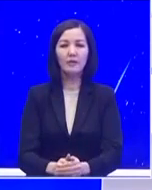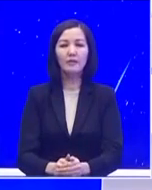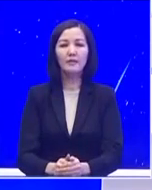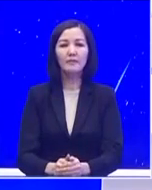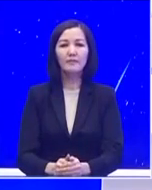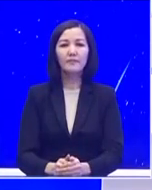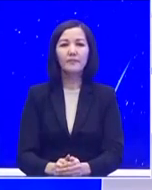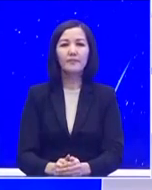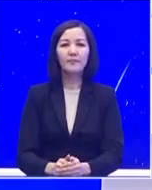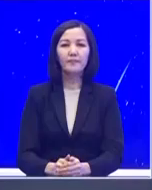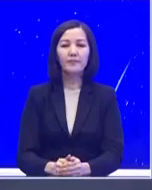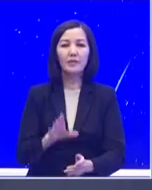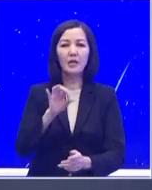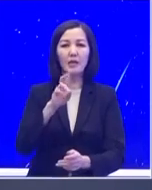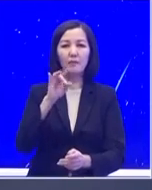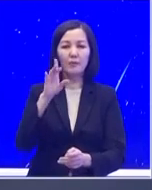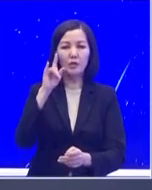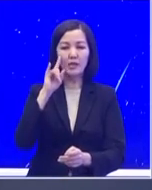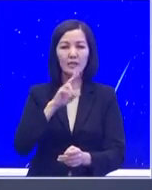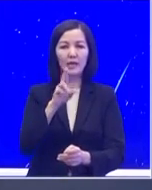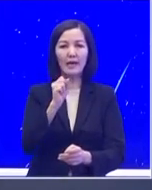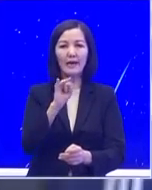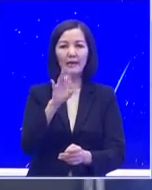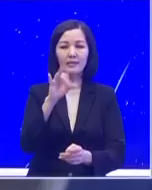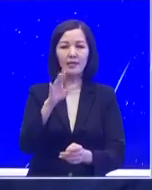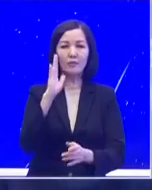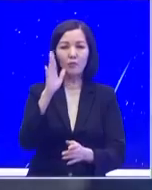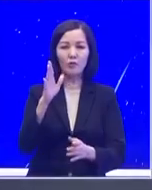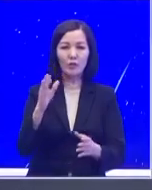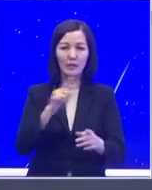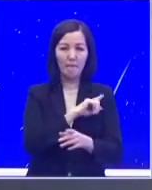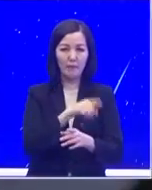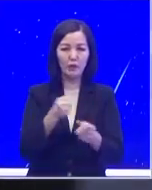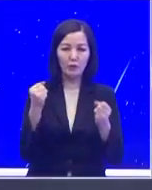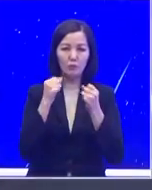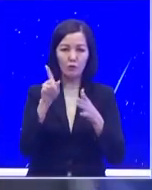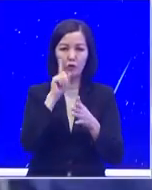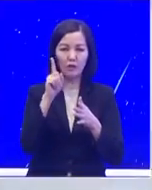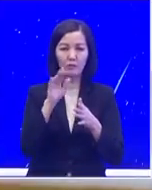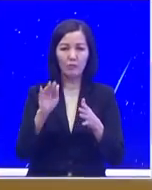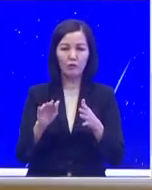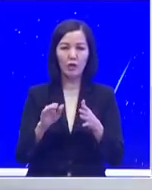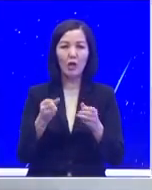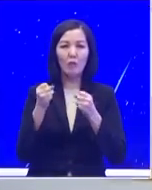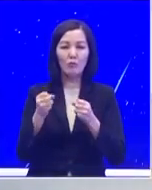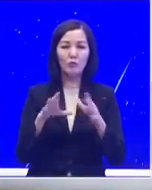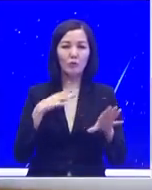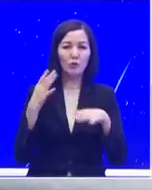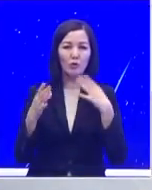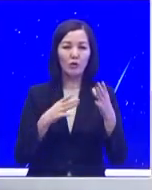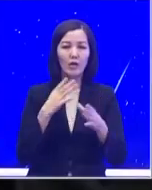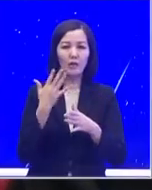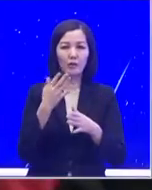жатыр. Еңбекші қазақтық Қайсар Медетбек болашағынан үміт күттірер жас спортшылардың бірі. Бокспен айналысып жүргеніне